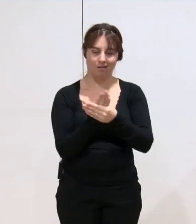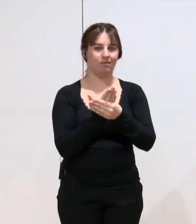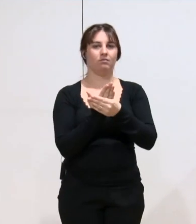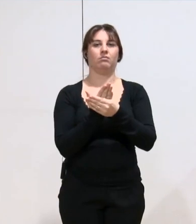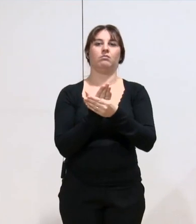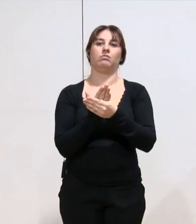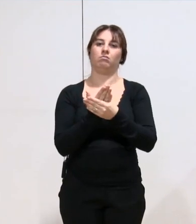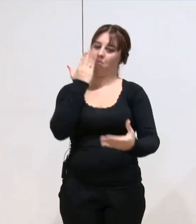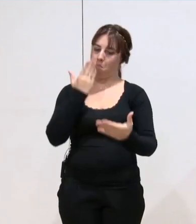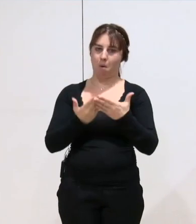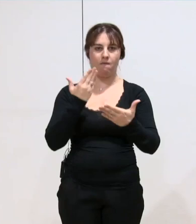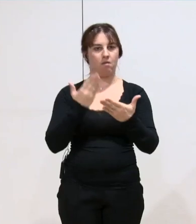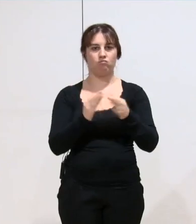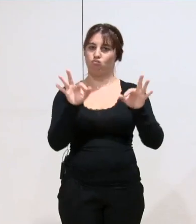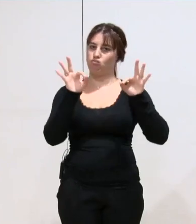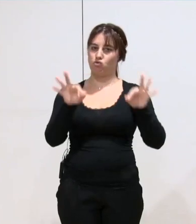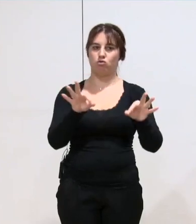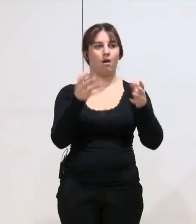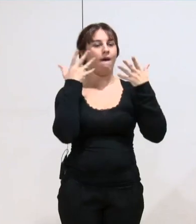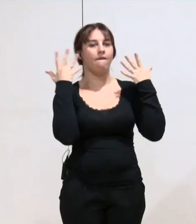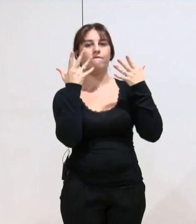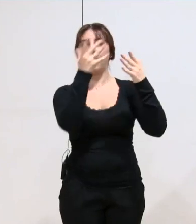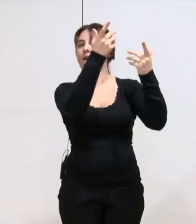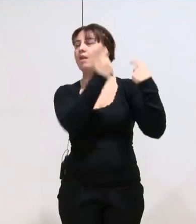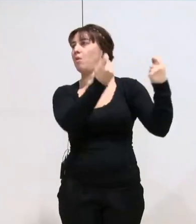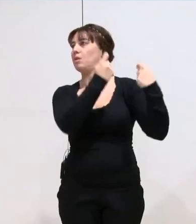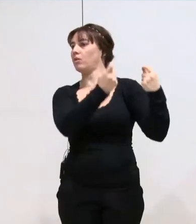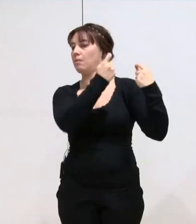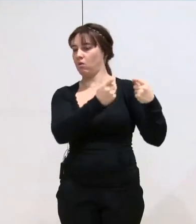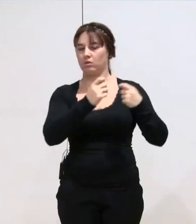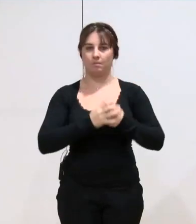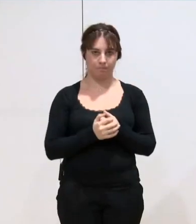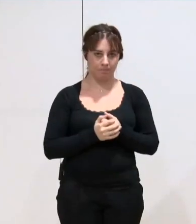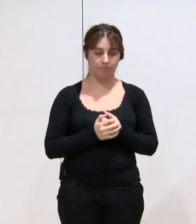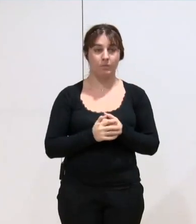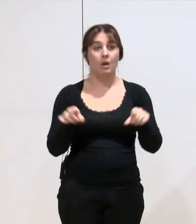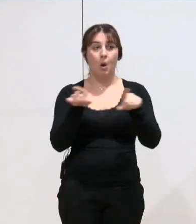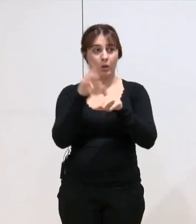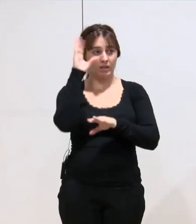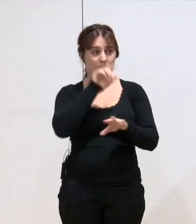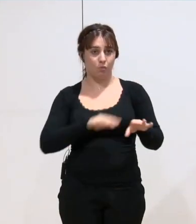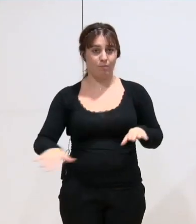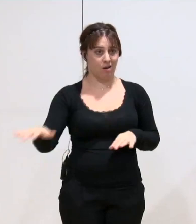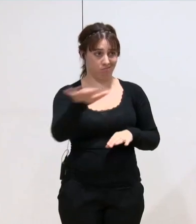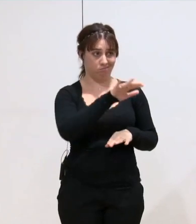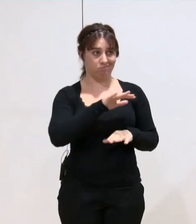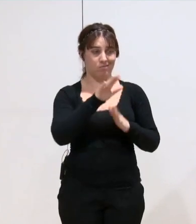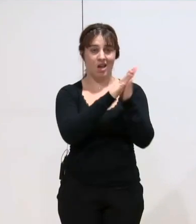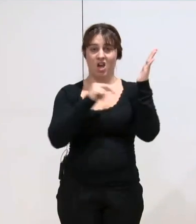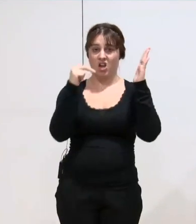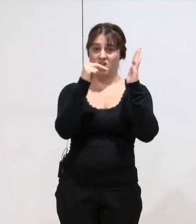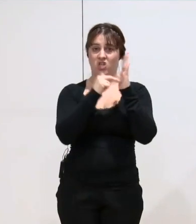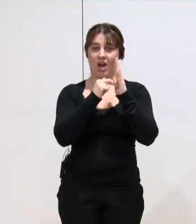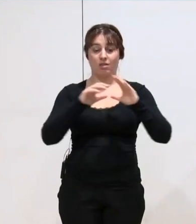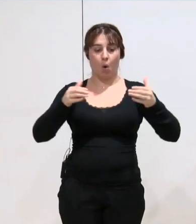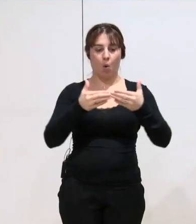ce qui pourra bien justifier de la légitimité des frais. Et enfin, je vous rappelle que cette procédure est bien inscrite dans la charte du groupe Ville, charte